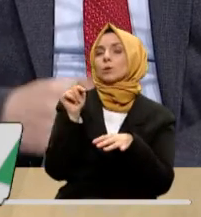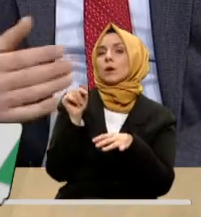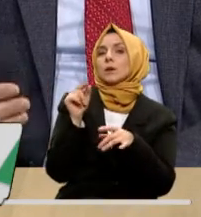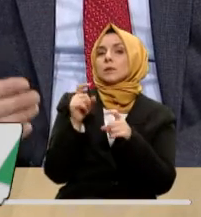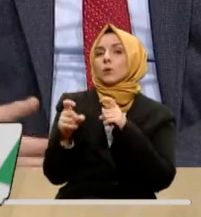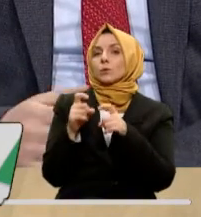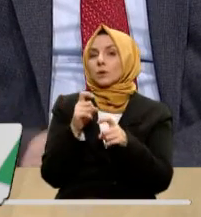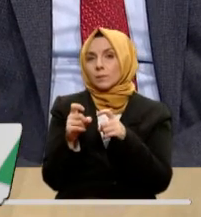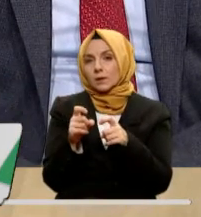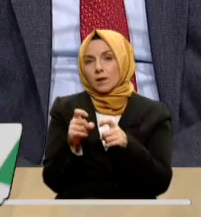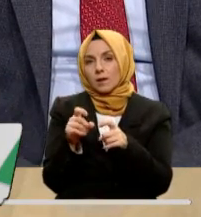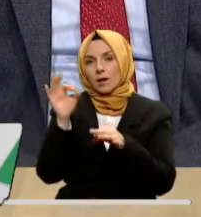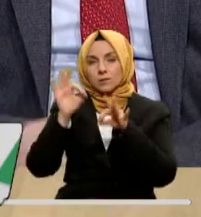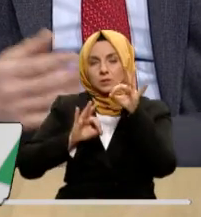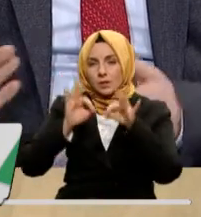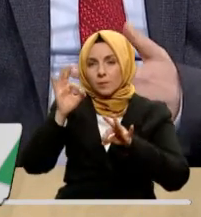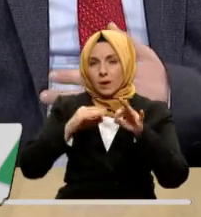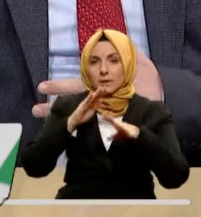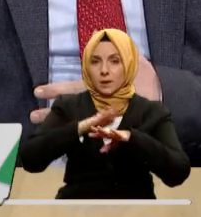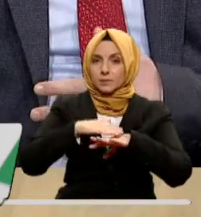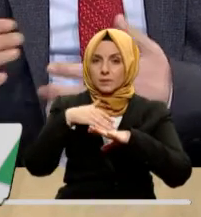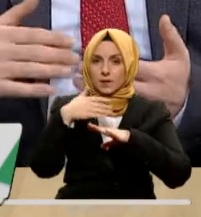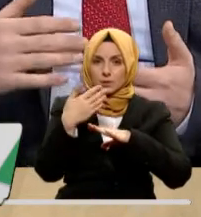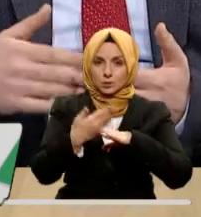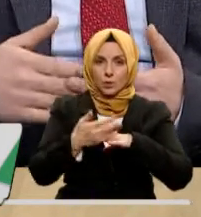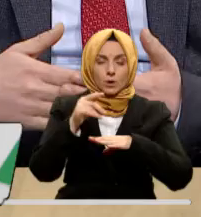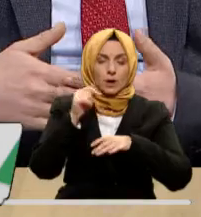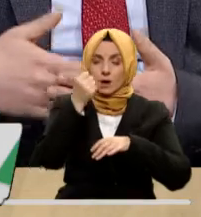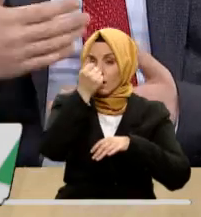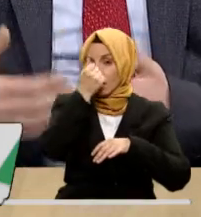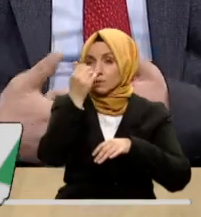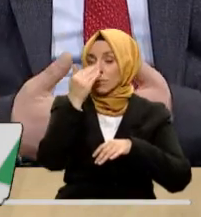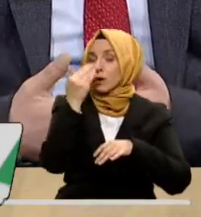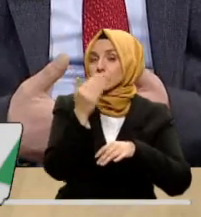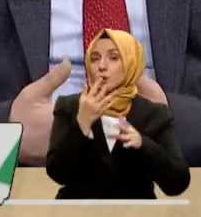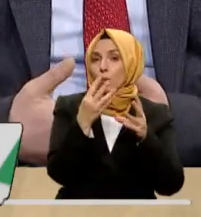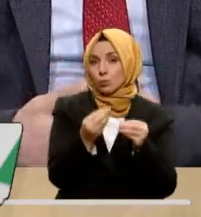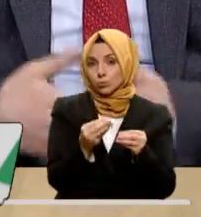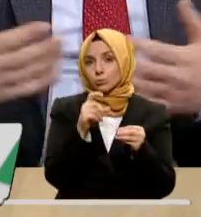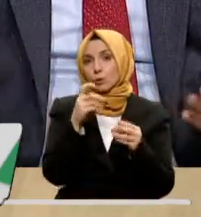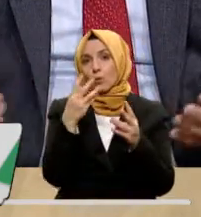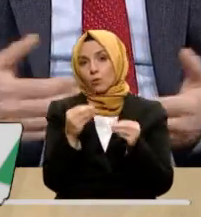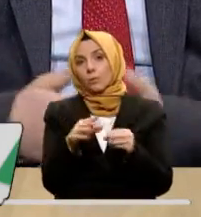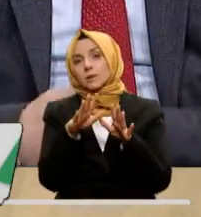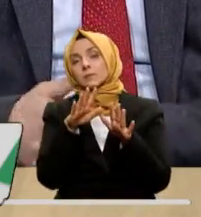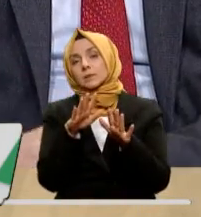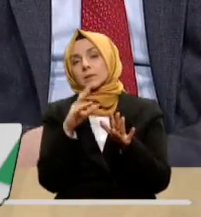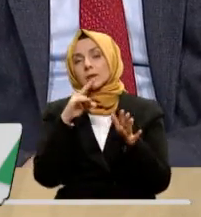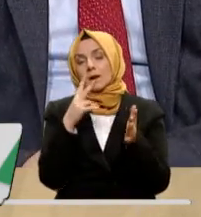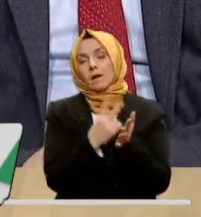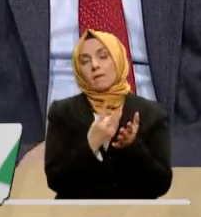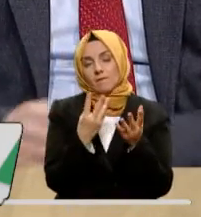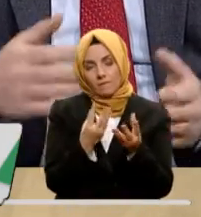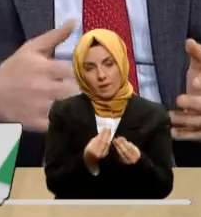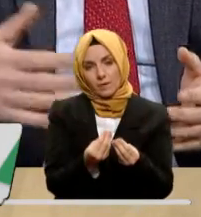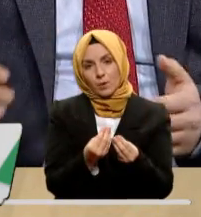kan verip veremeyeceği ortaya çıkacaktır ş dövme yaptırmıştır bunun dövme yaptıranlardan da kanalına bilir yani tüm dövme yaptıranlardan